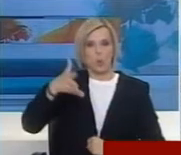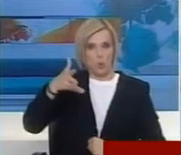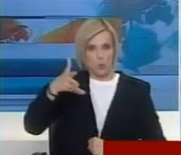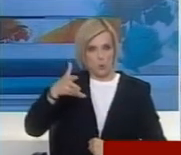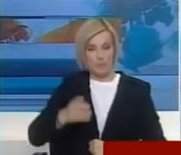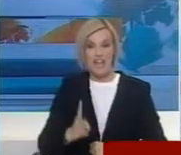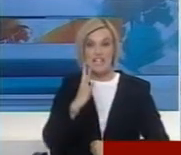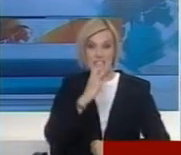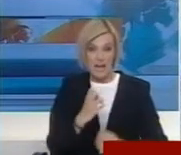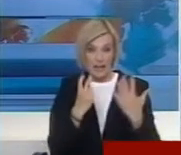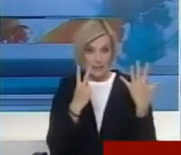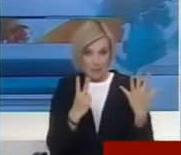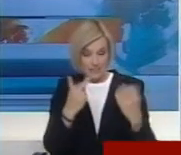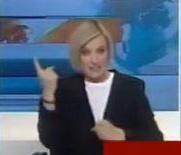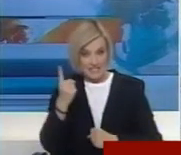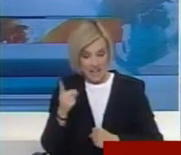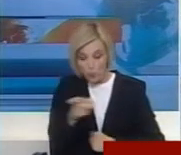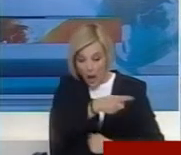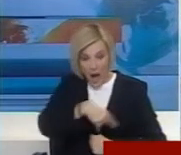συνοδά υποκείμενα νοσήματα.